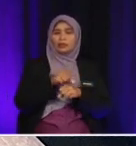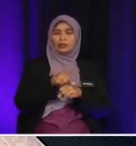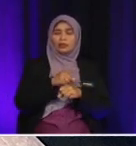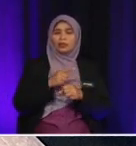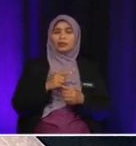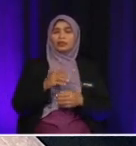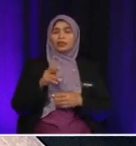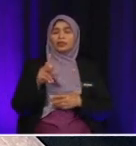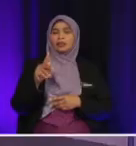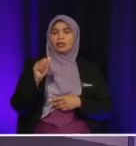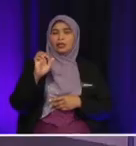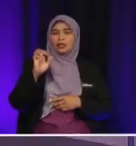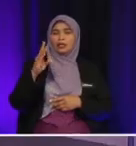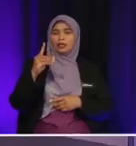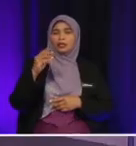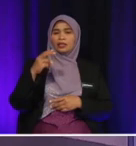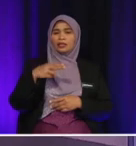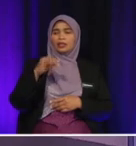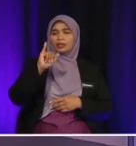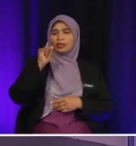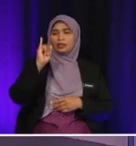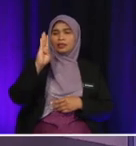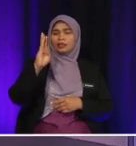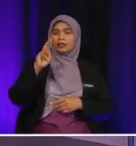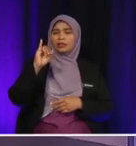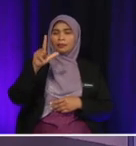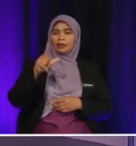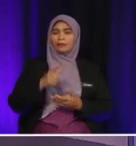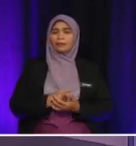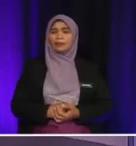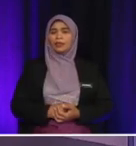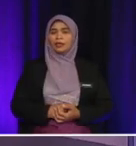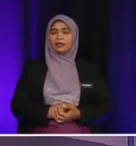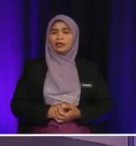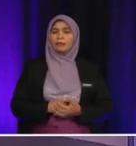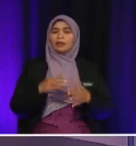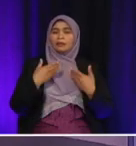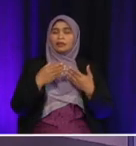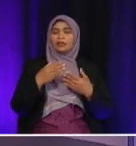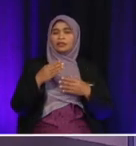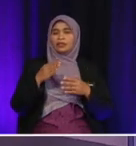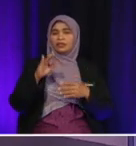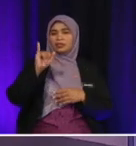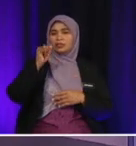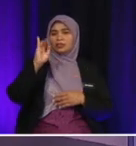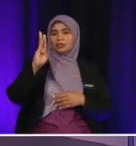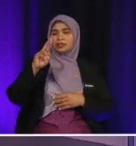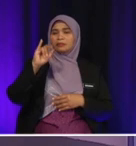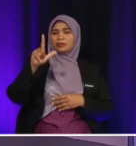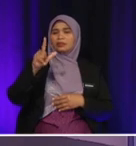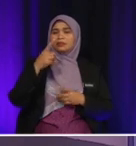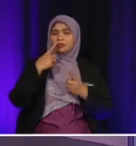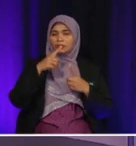Jibril yang diajar oleh Jibril kepada Rasulullah apabila Jibril menyuruh Rasulullah membaca ya apa yang